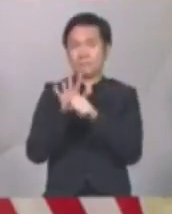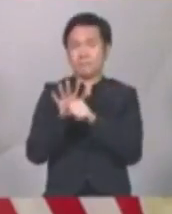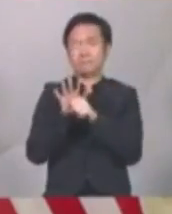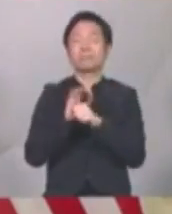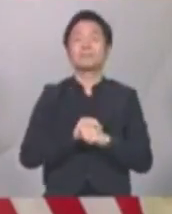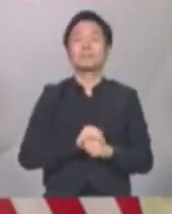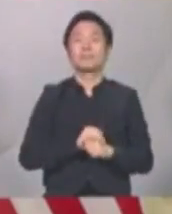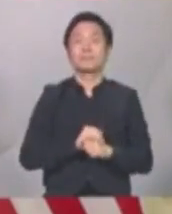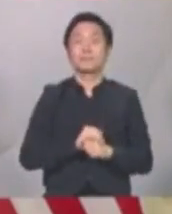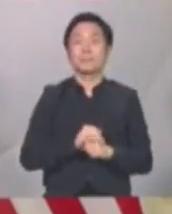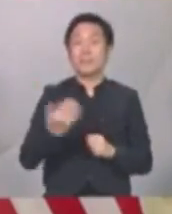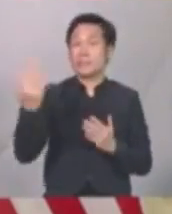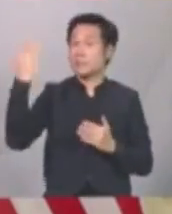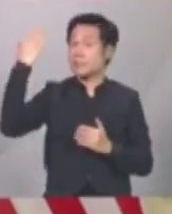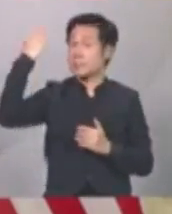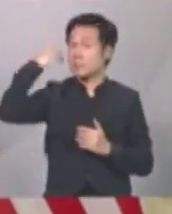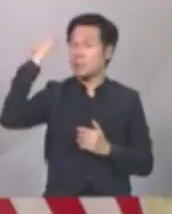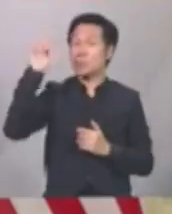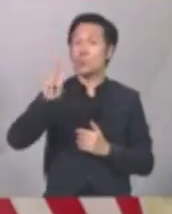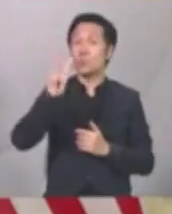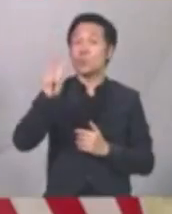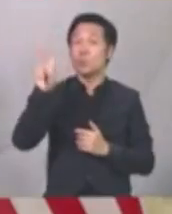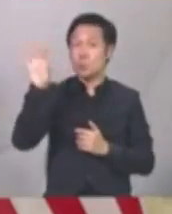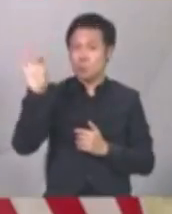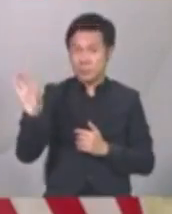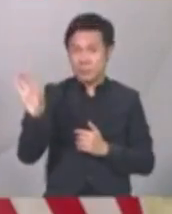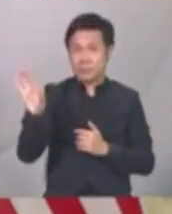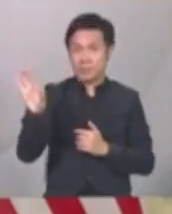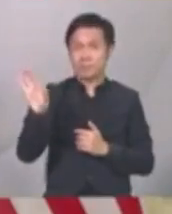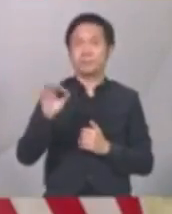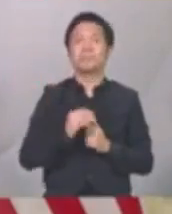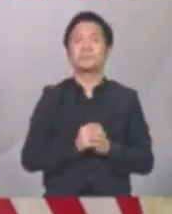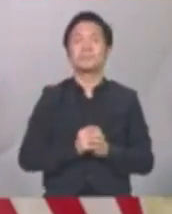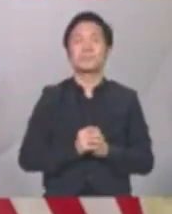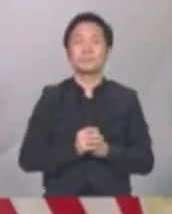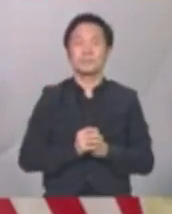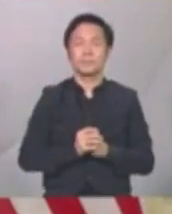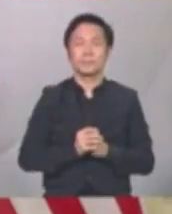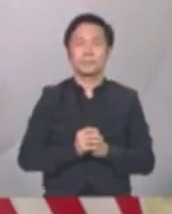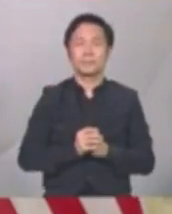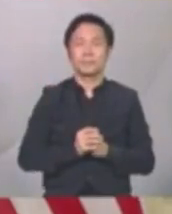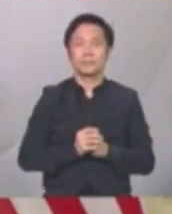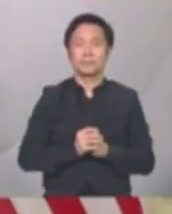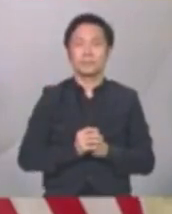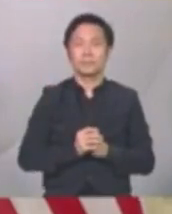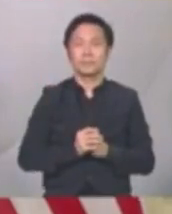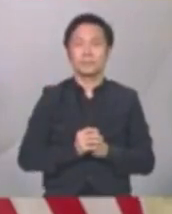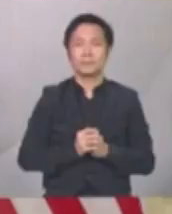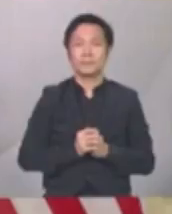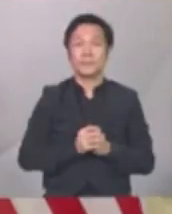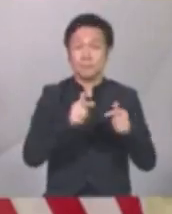dengan 229 kertas siasatan pada hari sebelumnya. Daripada jumlah